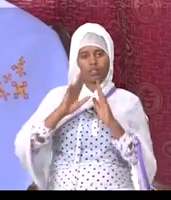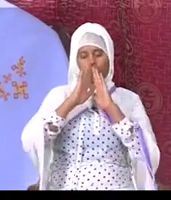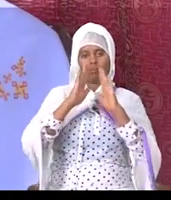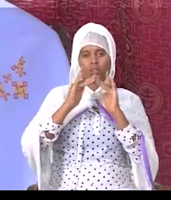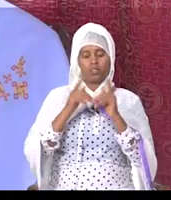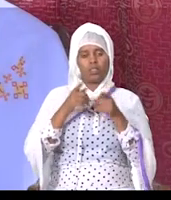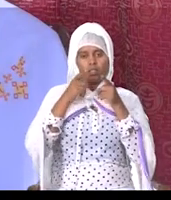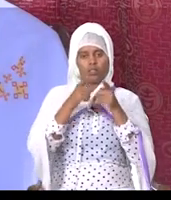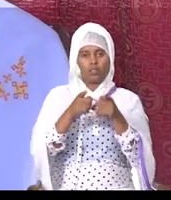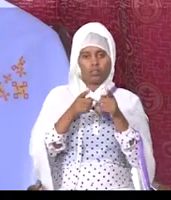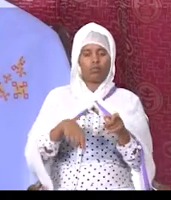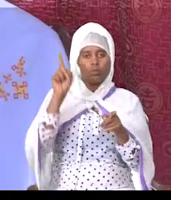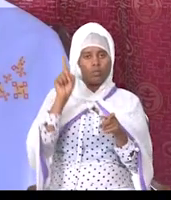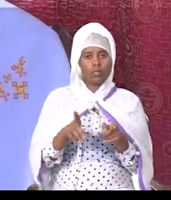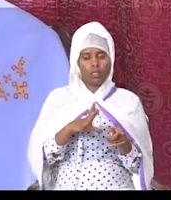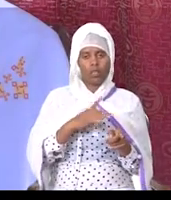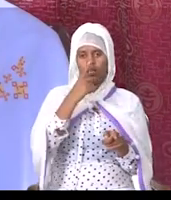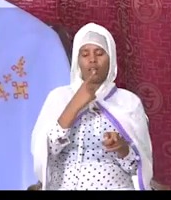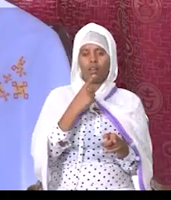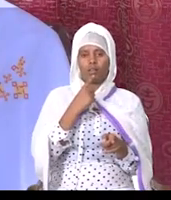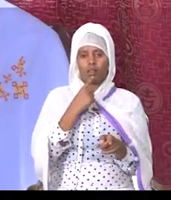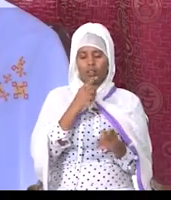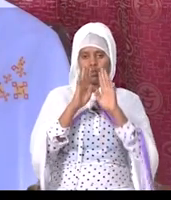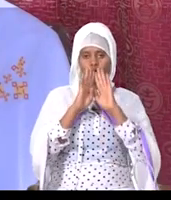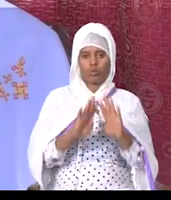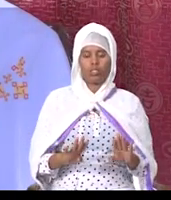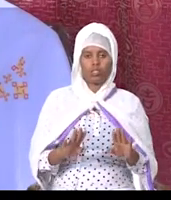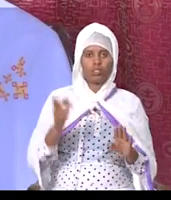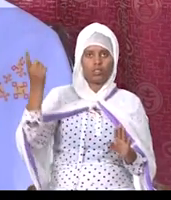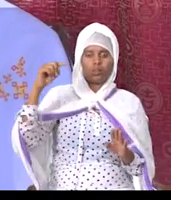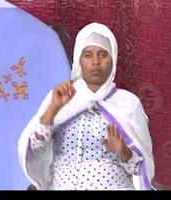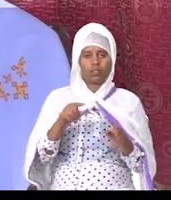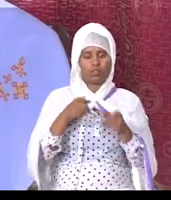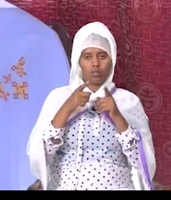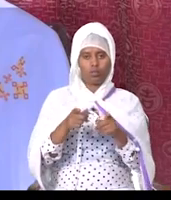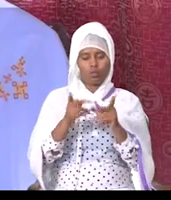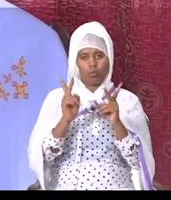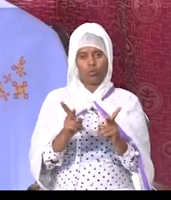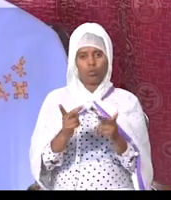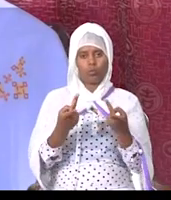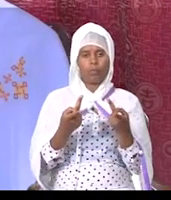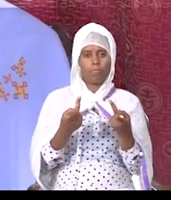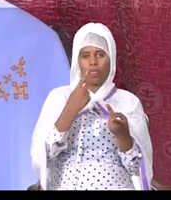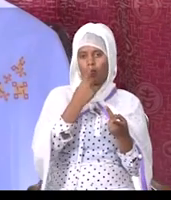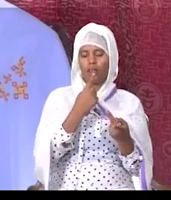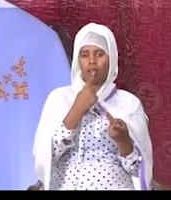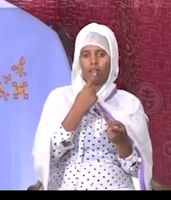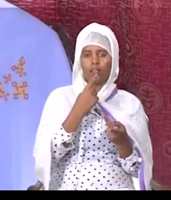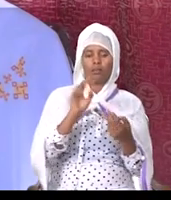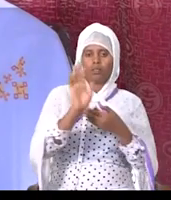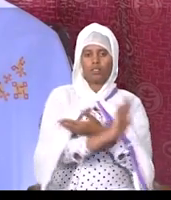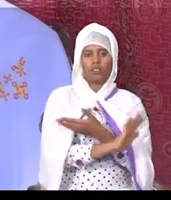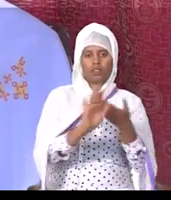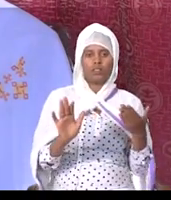ንቅዱስ ቤተክርስትያን ክትፀርፍ ምውዓል ልሳንካ ንልሳን ቅዱሳን እግዚኣብሄር ከተዋርድ ካብኡ ሓሊፉ ድማ ልሳንካ